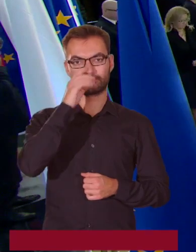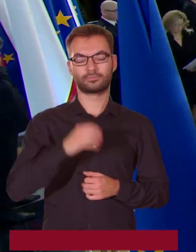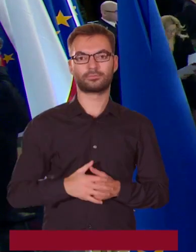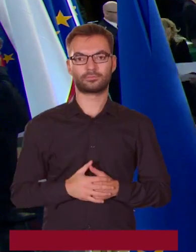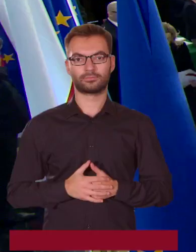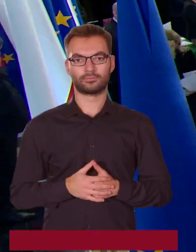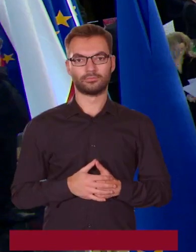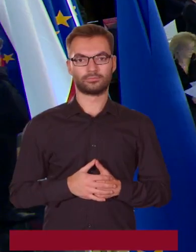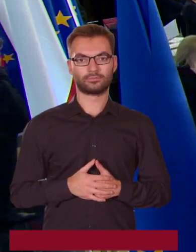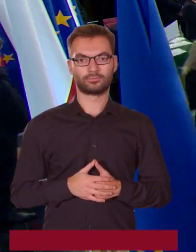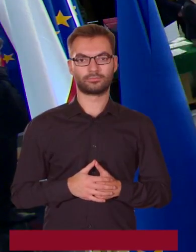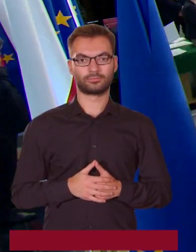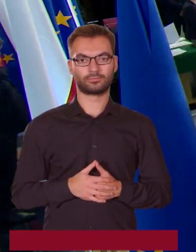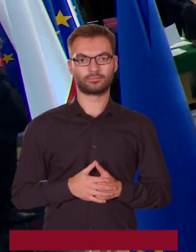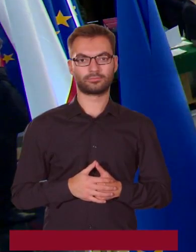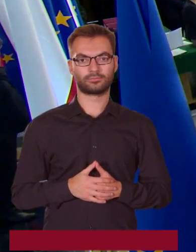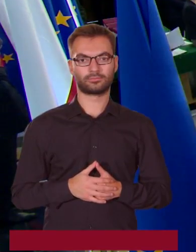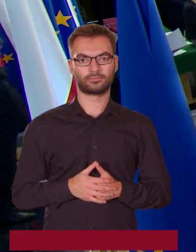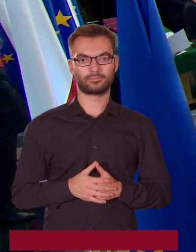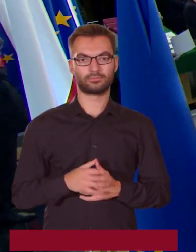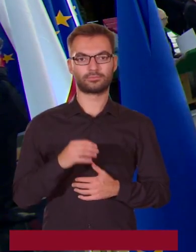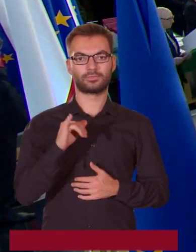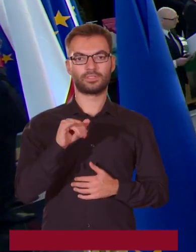Poproszę panią Iwonę Ewę Arendt.